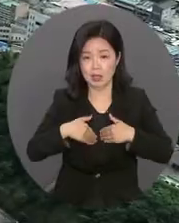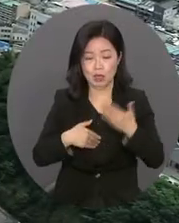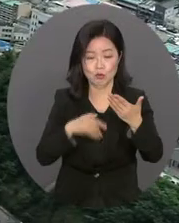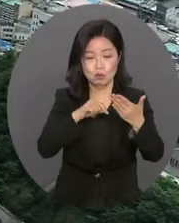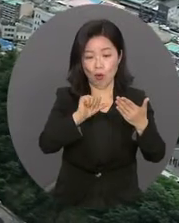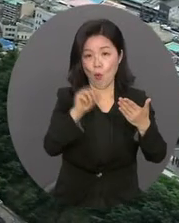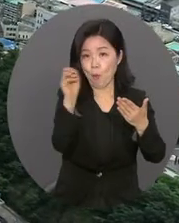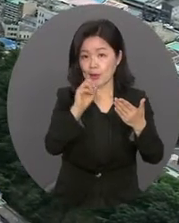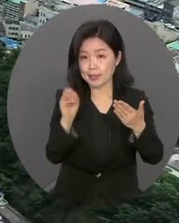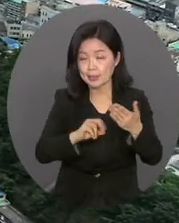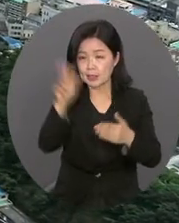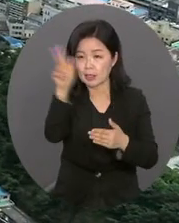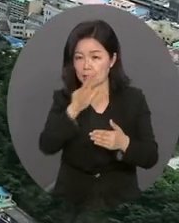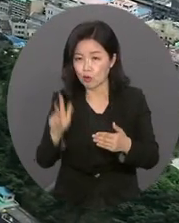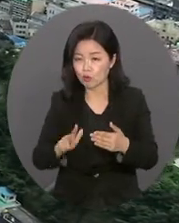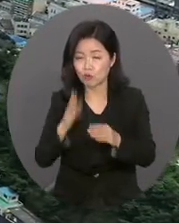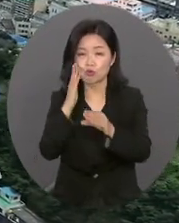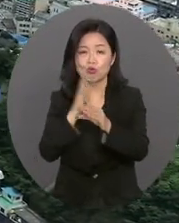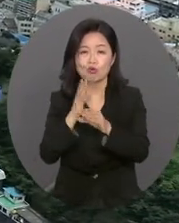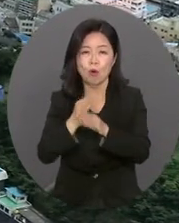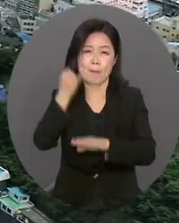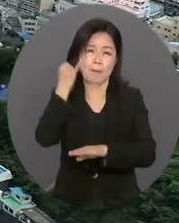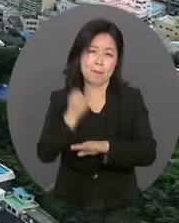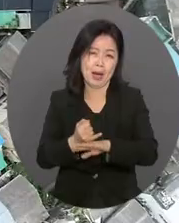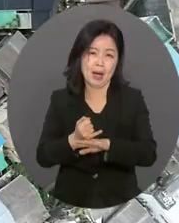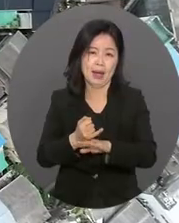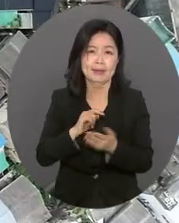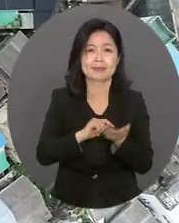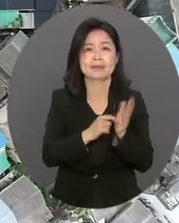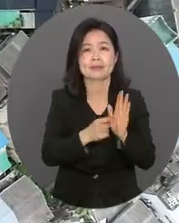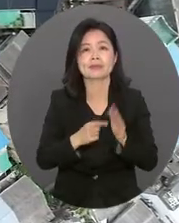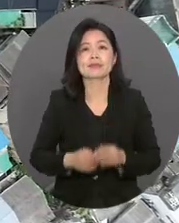9.5%로 전국 17개 시도 가운데 가장 낮다고 밝혔습니다.